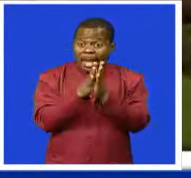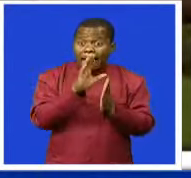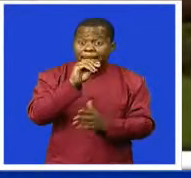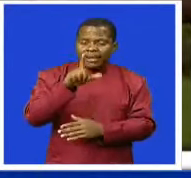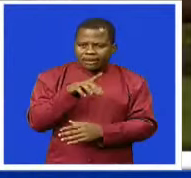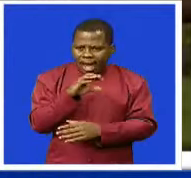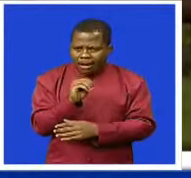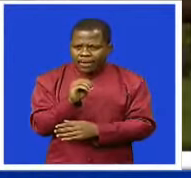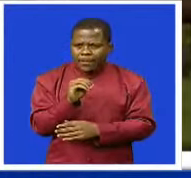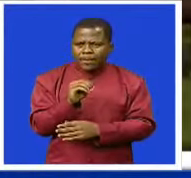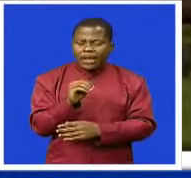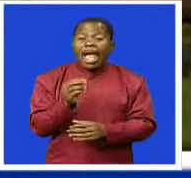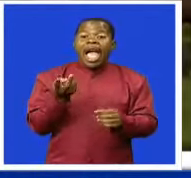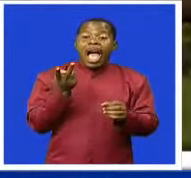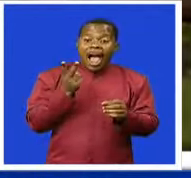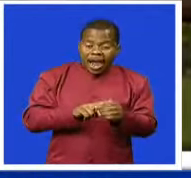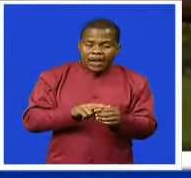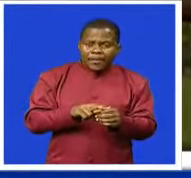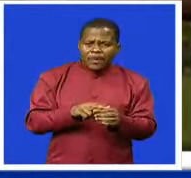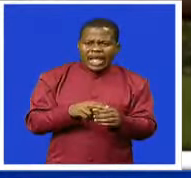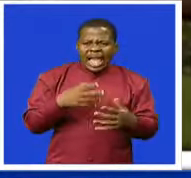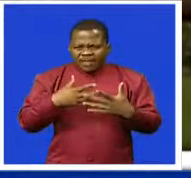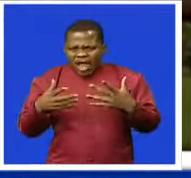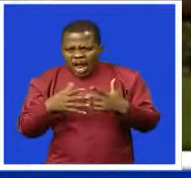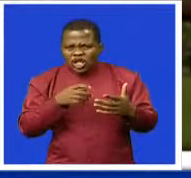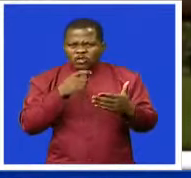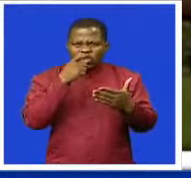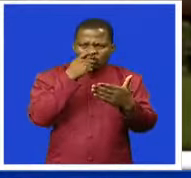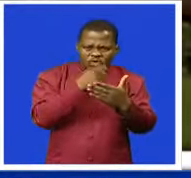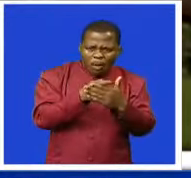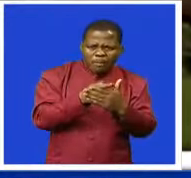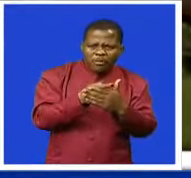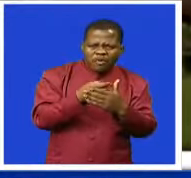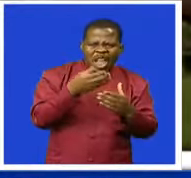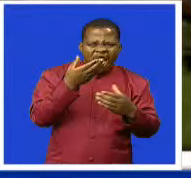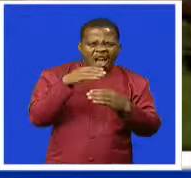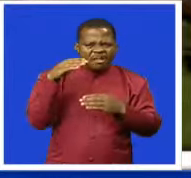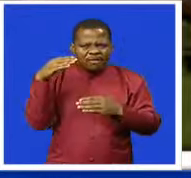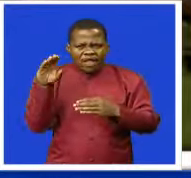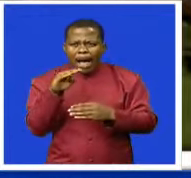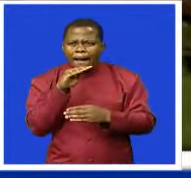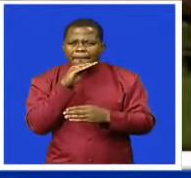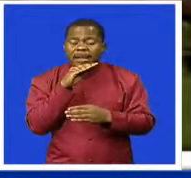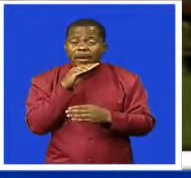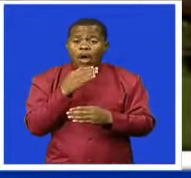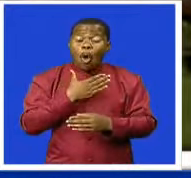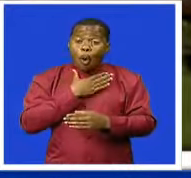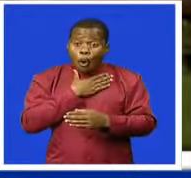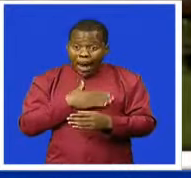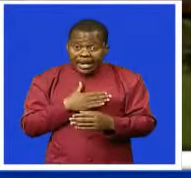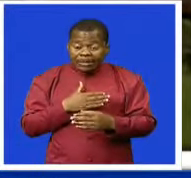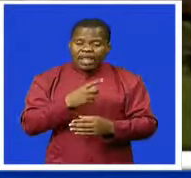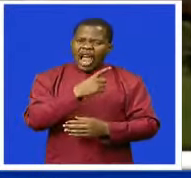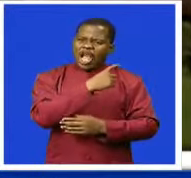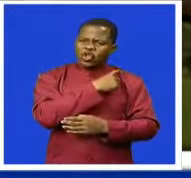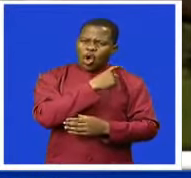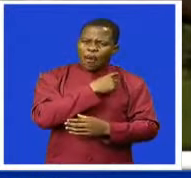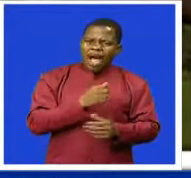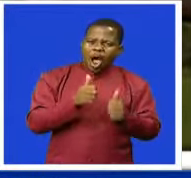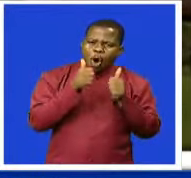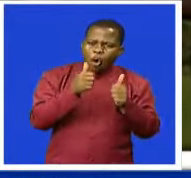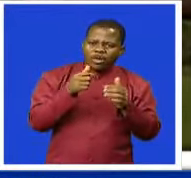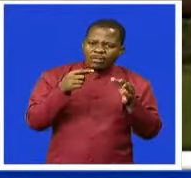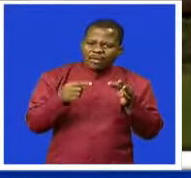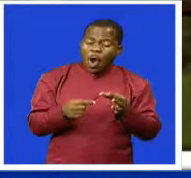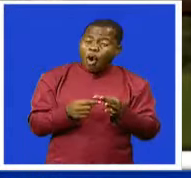ethu ahlale amthola gezi nekuthi ke simo setemnotho phela siyathi ukuthi umnotho welive vele udepende kuye lo gezi.